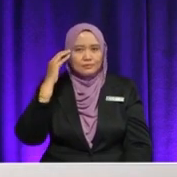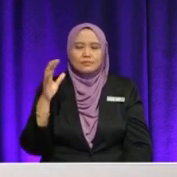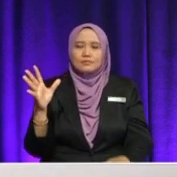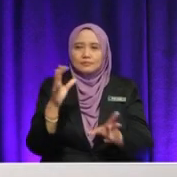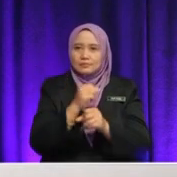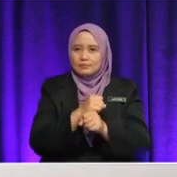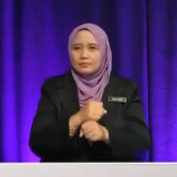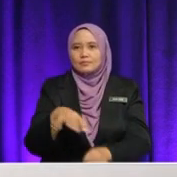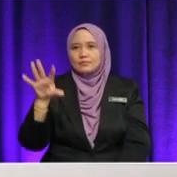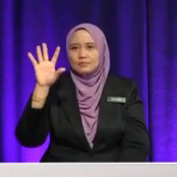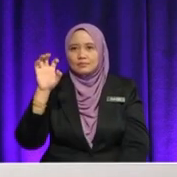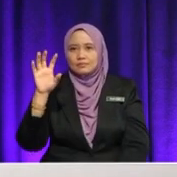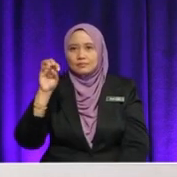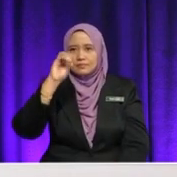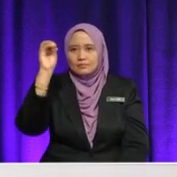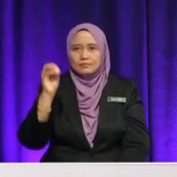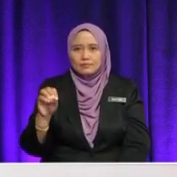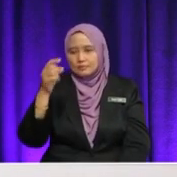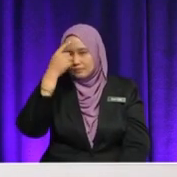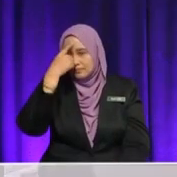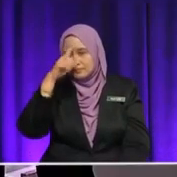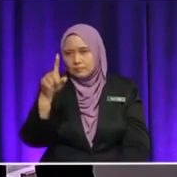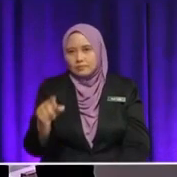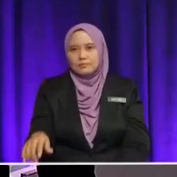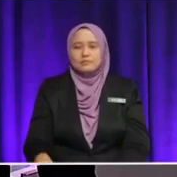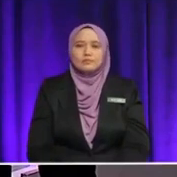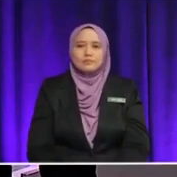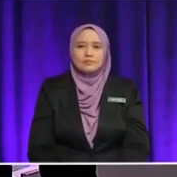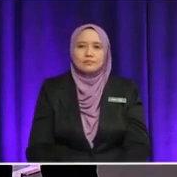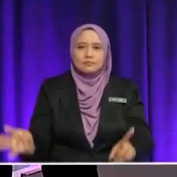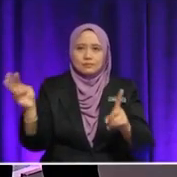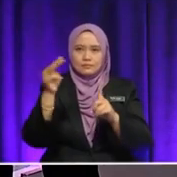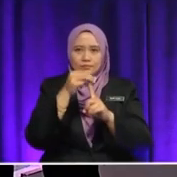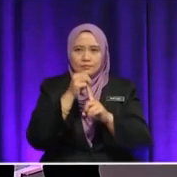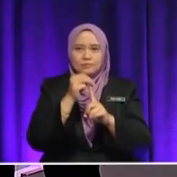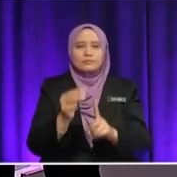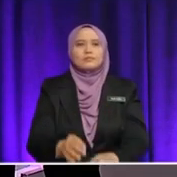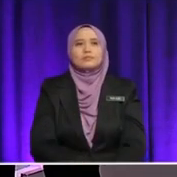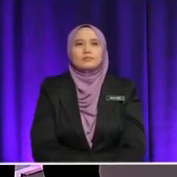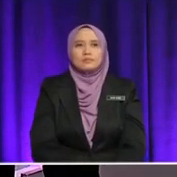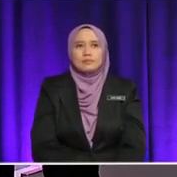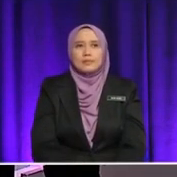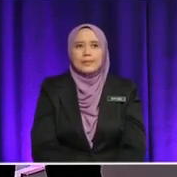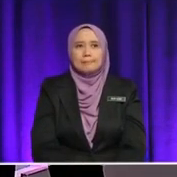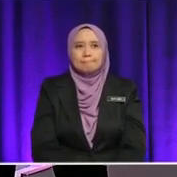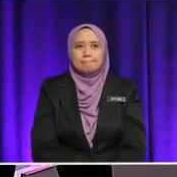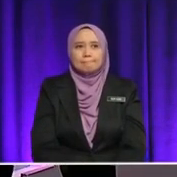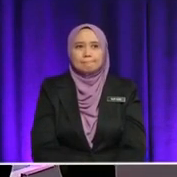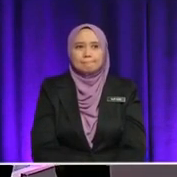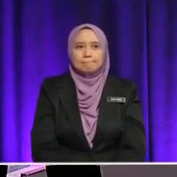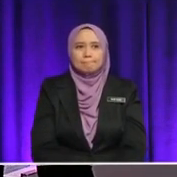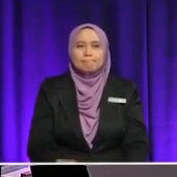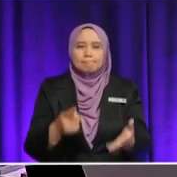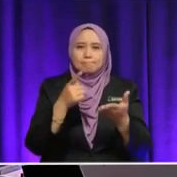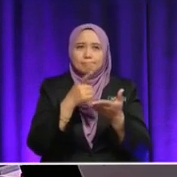sesuai dengan perkataannya sejarah dan hebat berpisah jadi kita lihat soalnya nih bener yee